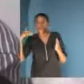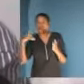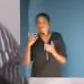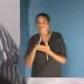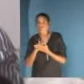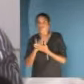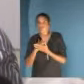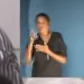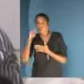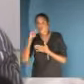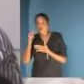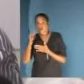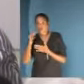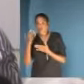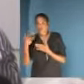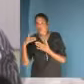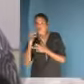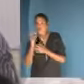des colonies.